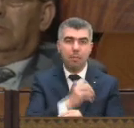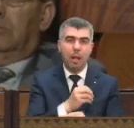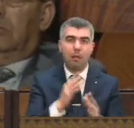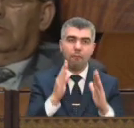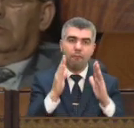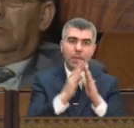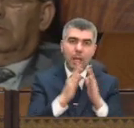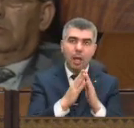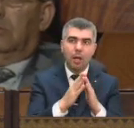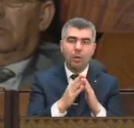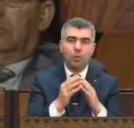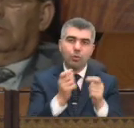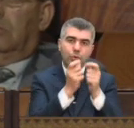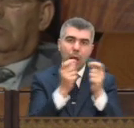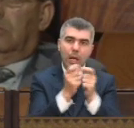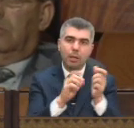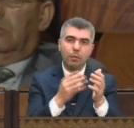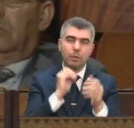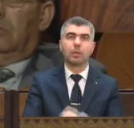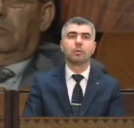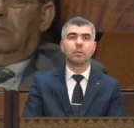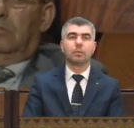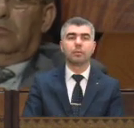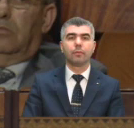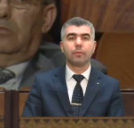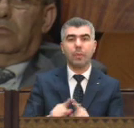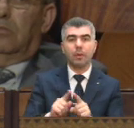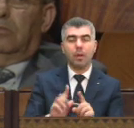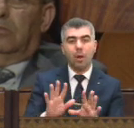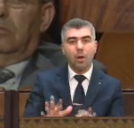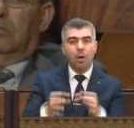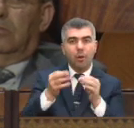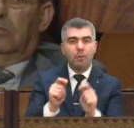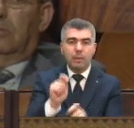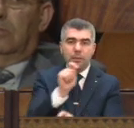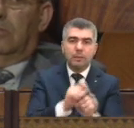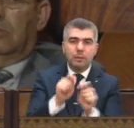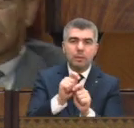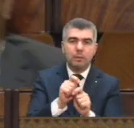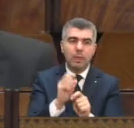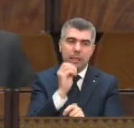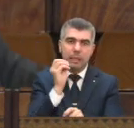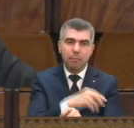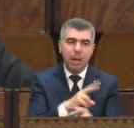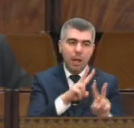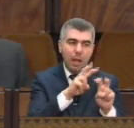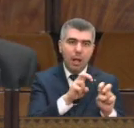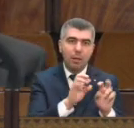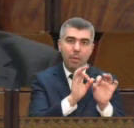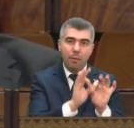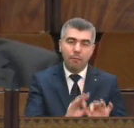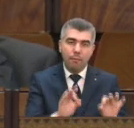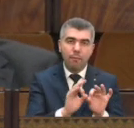النفايات المماثلة لها، وقد كان من بين أهدافه إعادة تأهيل كل المطارح غير المراقبة بنسبة 100% بحلول